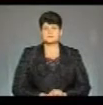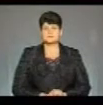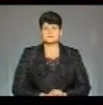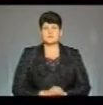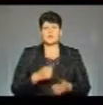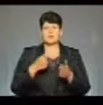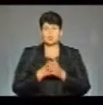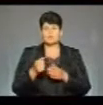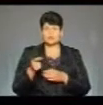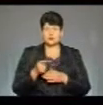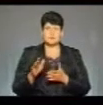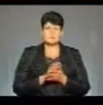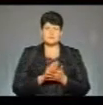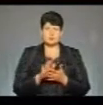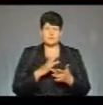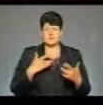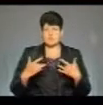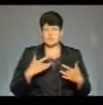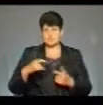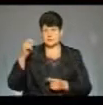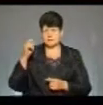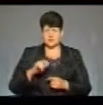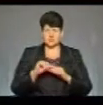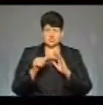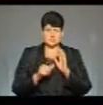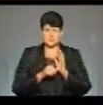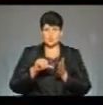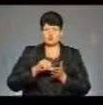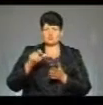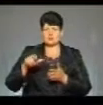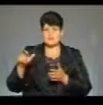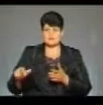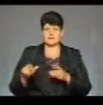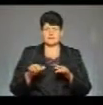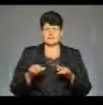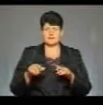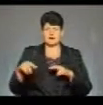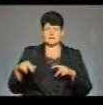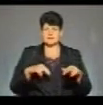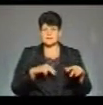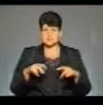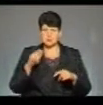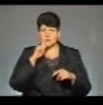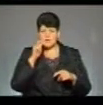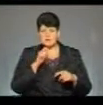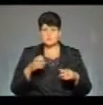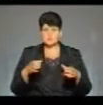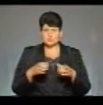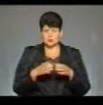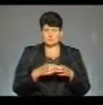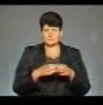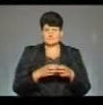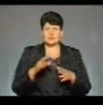До Тернополя з безкоштовним концертом приїхали 16 учасників ансамблю українського танцю «Юність» з